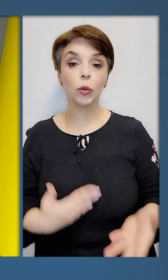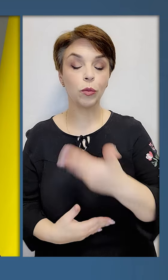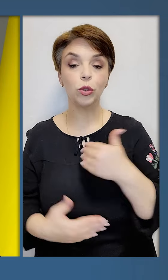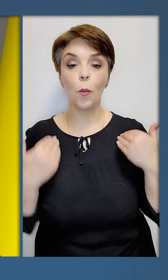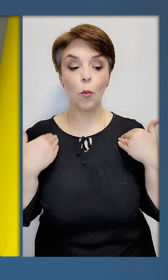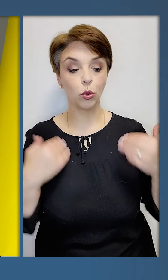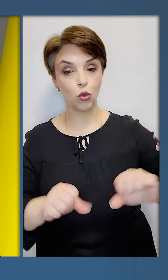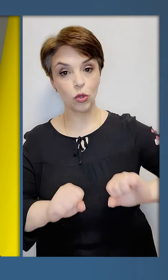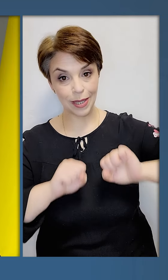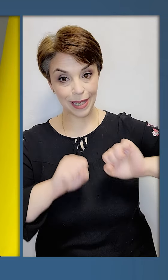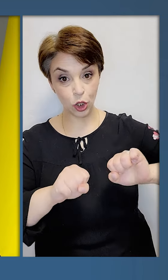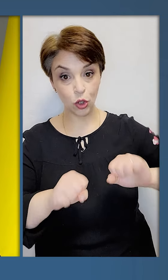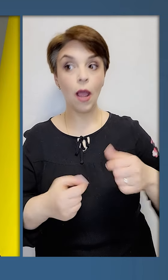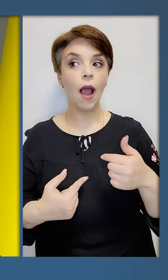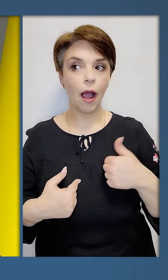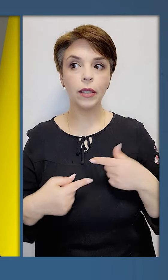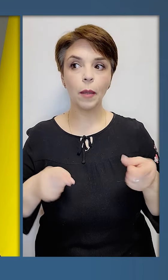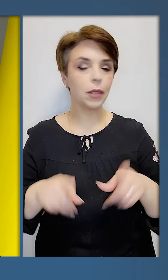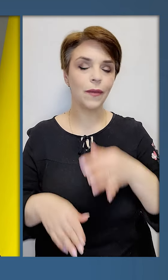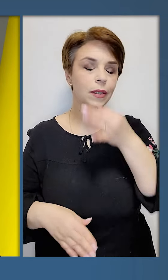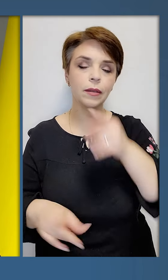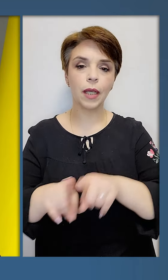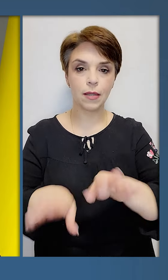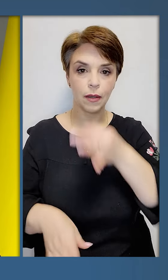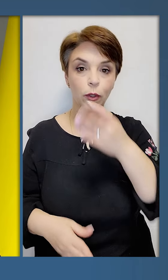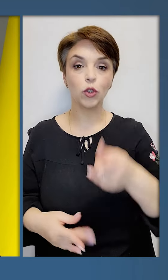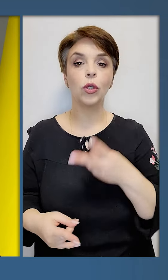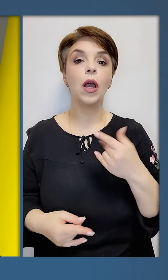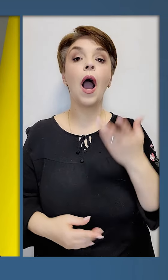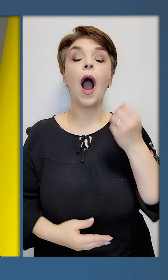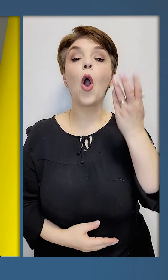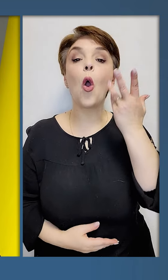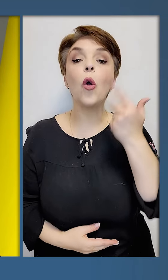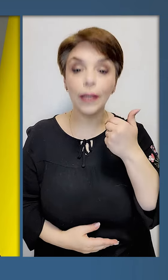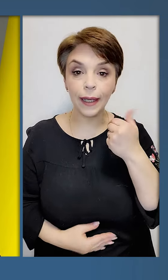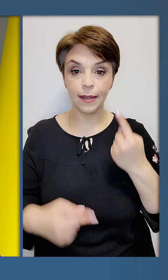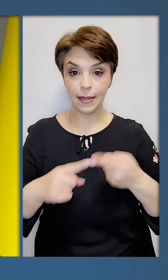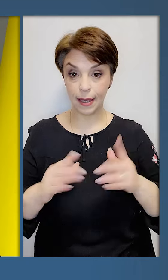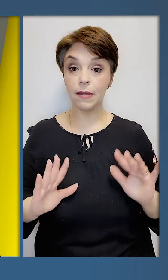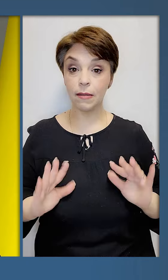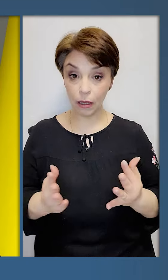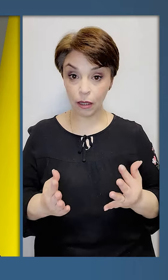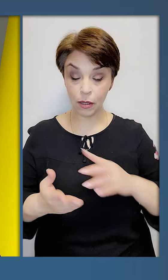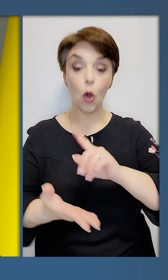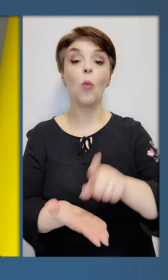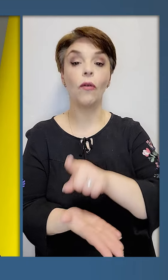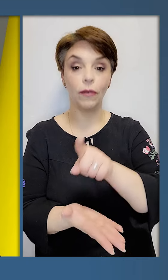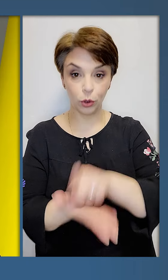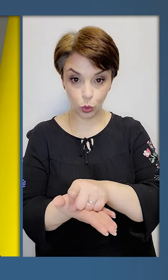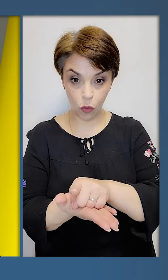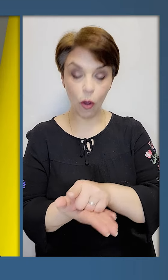будемо потужно захищені, а я би навіть не так сказав, ні, якщо, а коли це станеться,